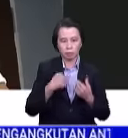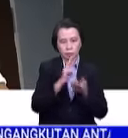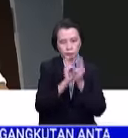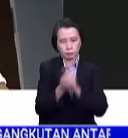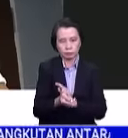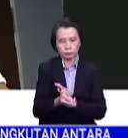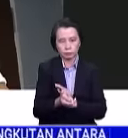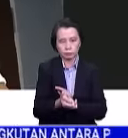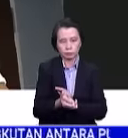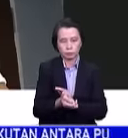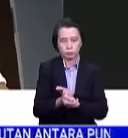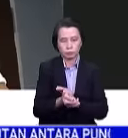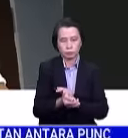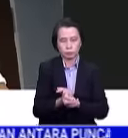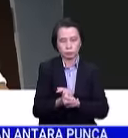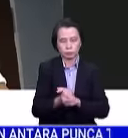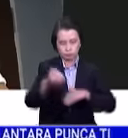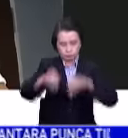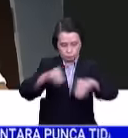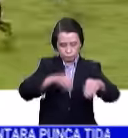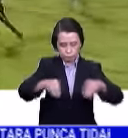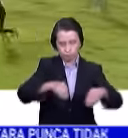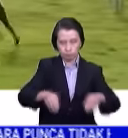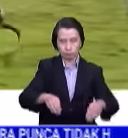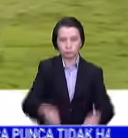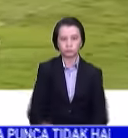perubahan tactical dengan formation.